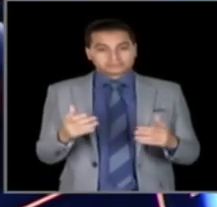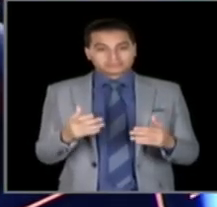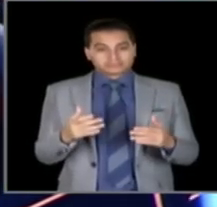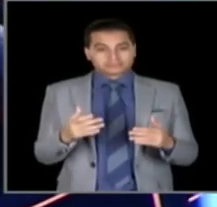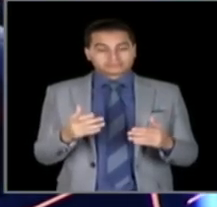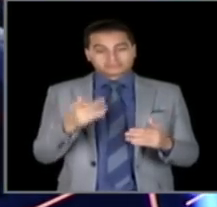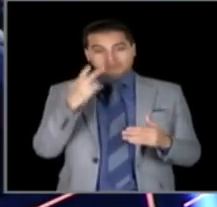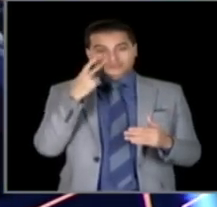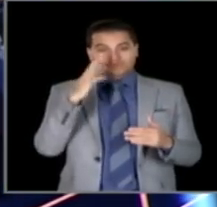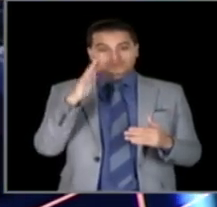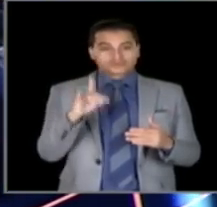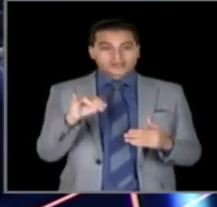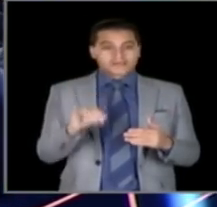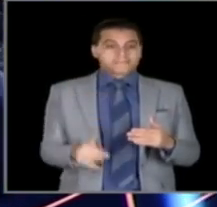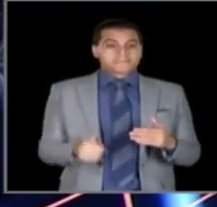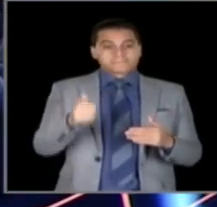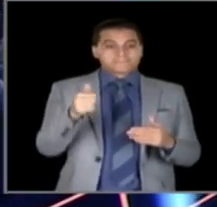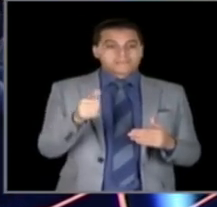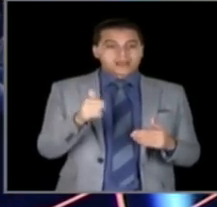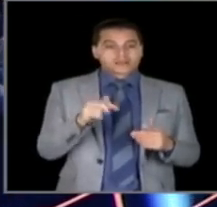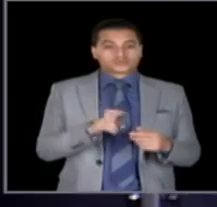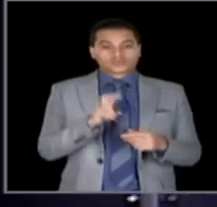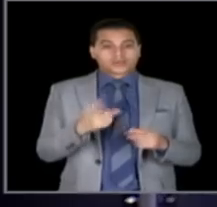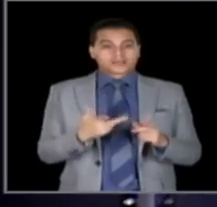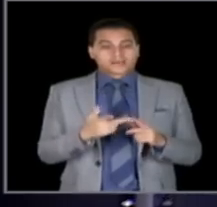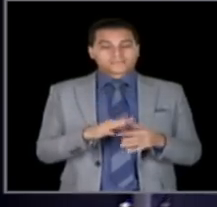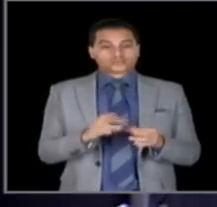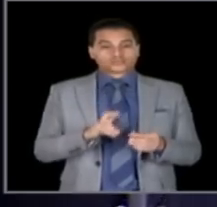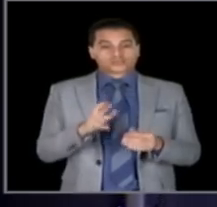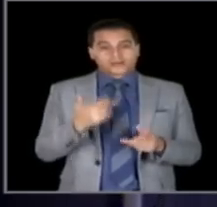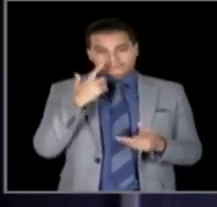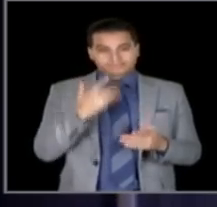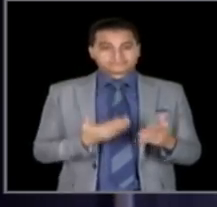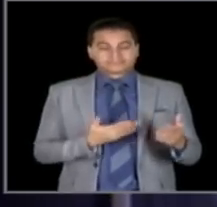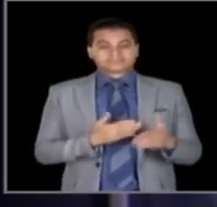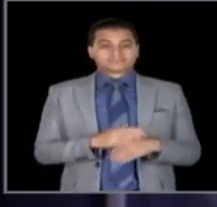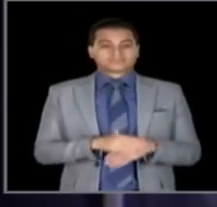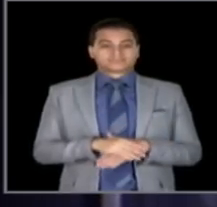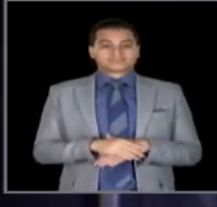هنشوف شيماء السؤال الثالث، وموضوع السؤال ايه؟